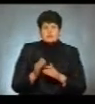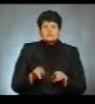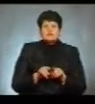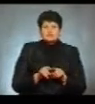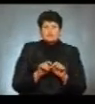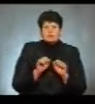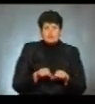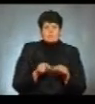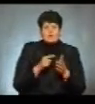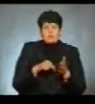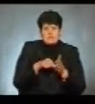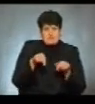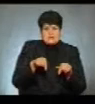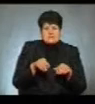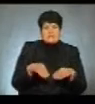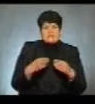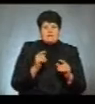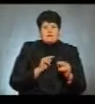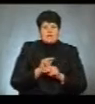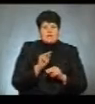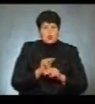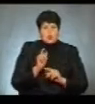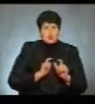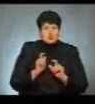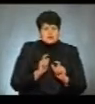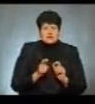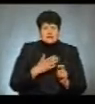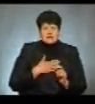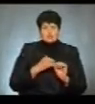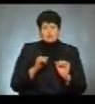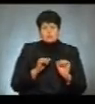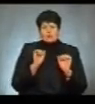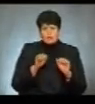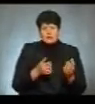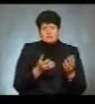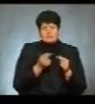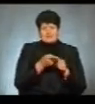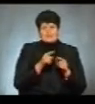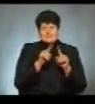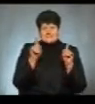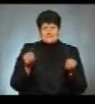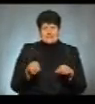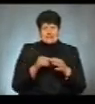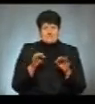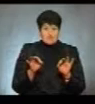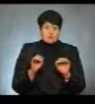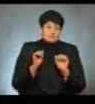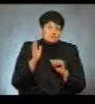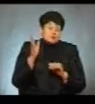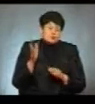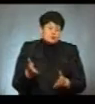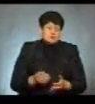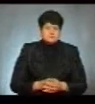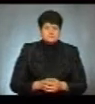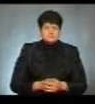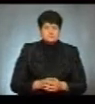могли в місті надавати ці курси, і щоб наші управителі отримали, звісно, там сертифікат. Можливо, з часом це і буде. Ну, власне,